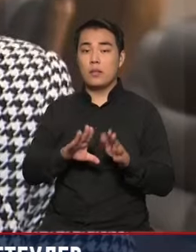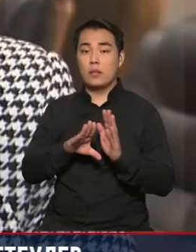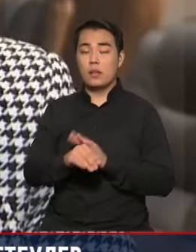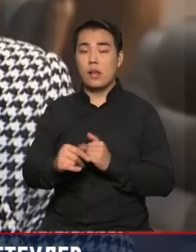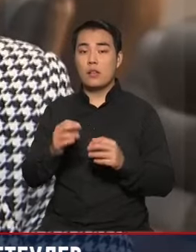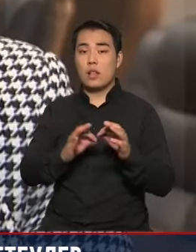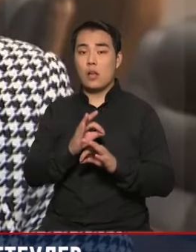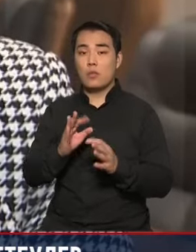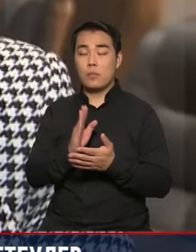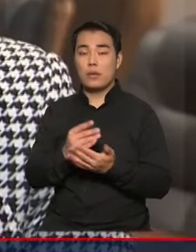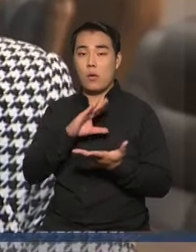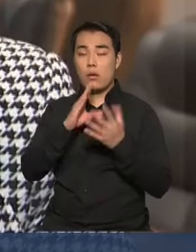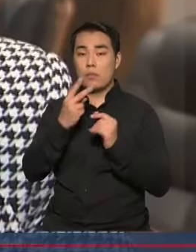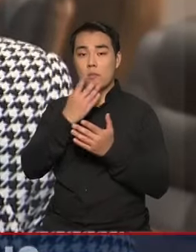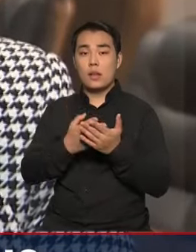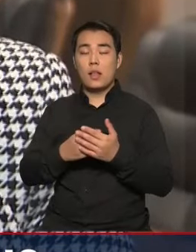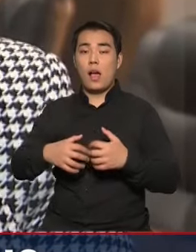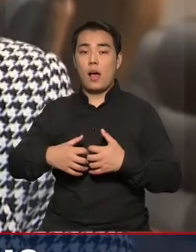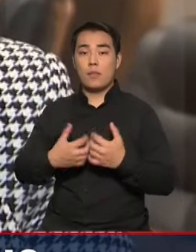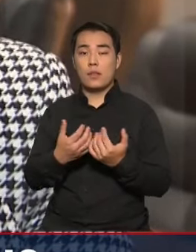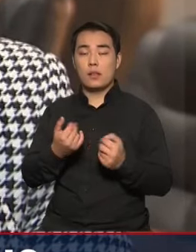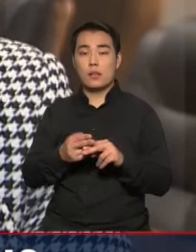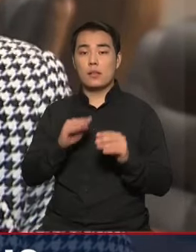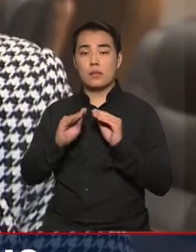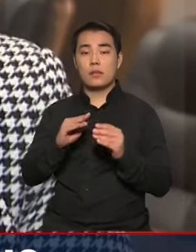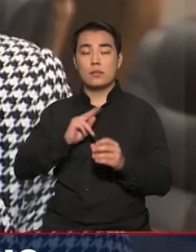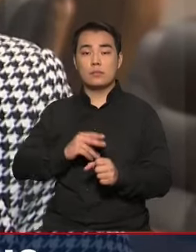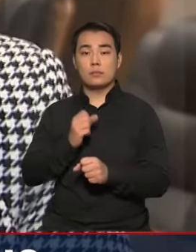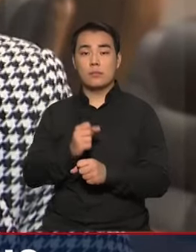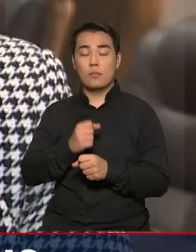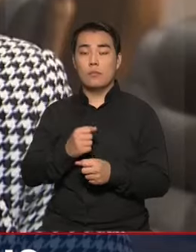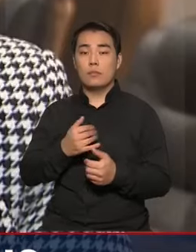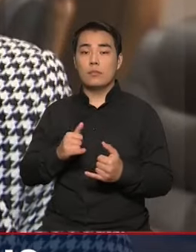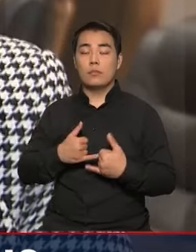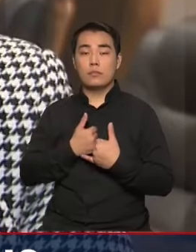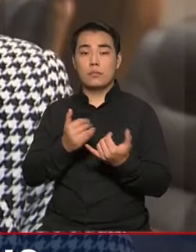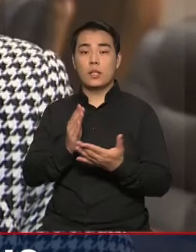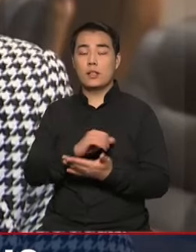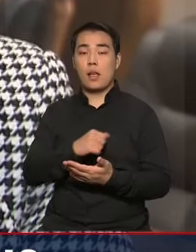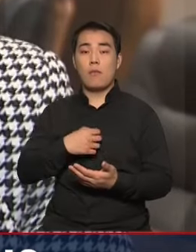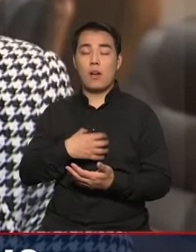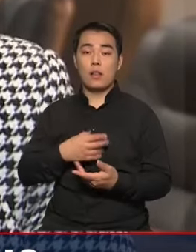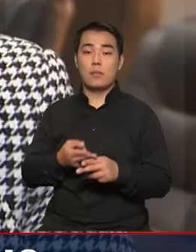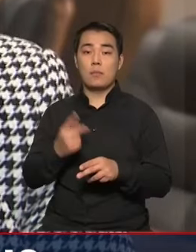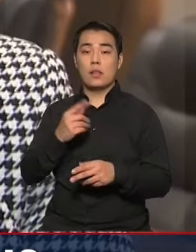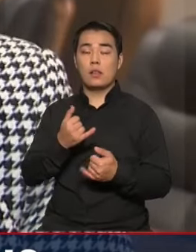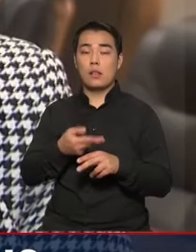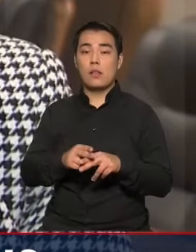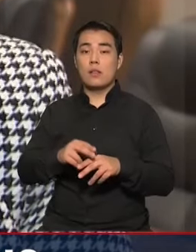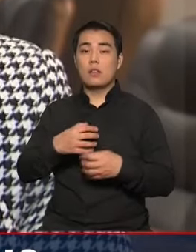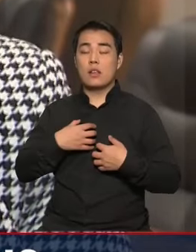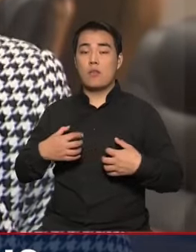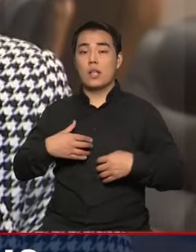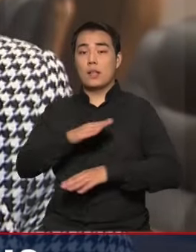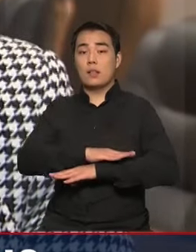бойы жүргізеді. Әрі арнайы жабдықтармен автоматтандырылған аспаптарды қолдану арқылы жүзеге асырылады. Біздің басты міндетіміз жануарлардың мінез құлықтарын бақылау